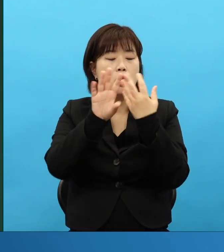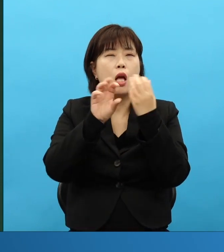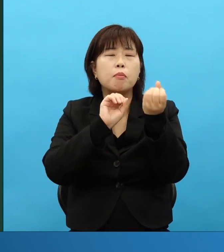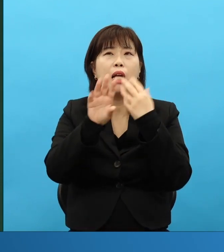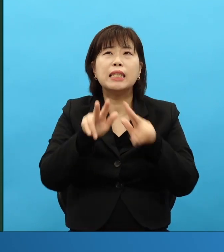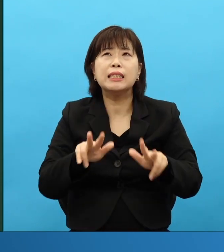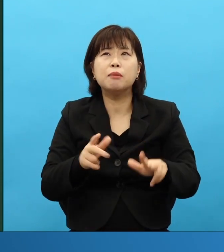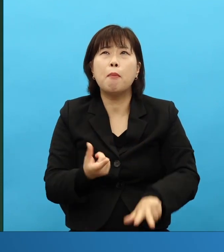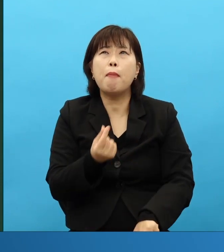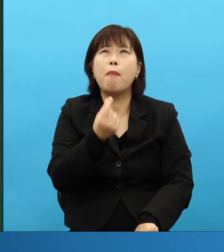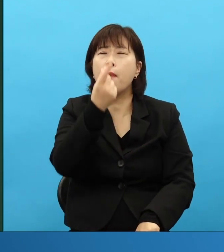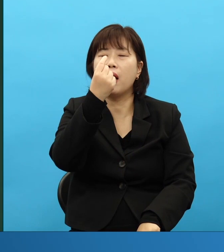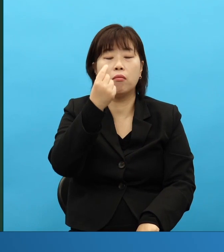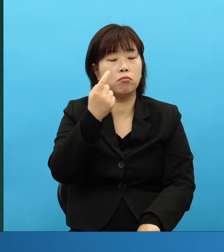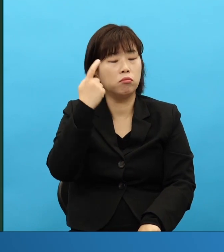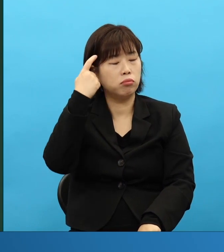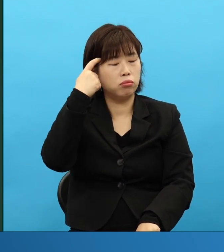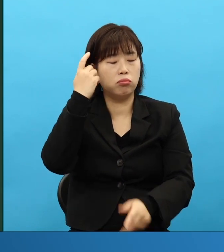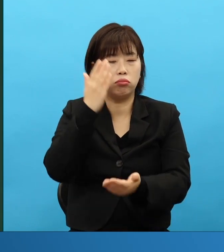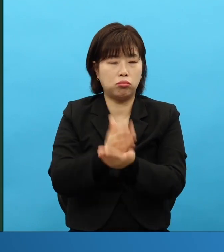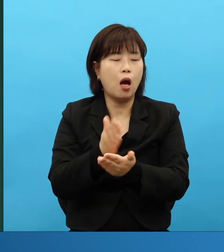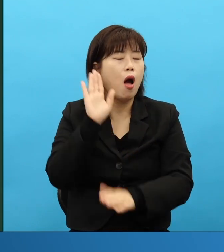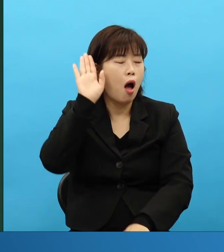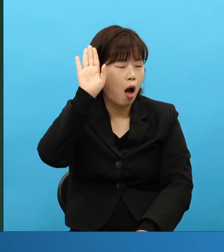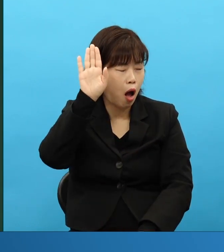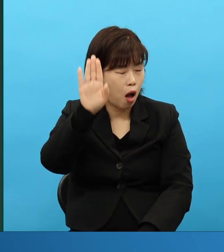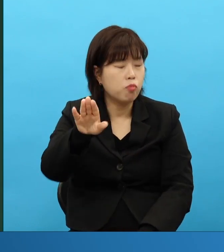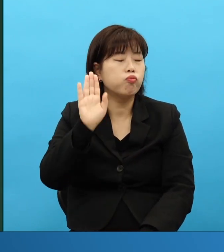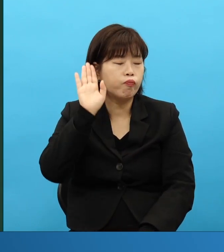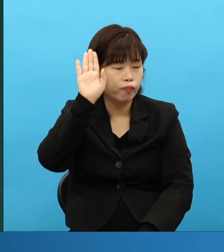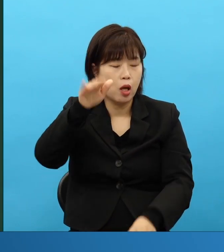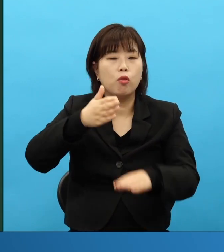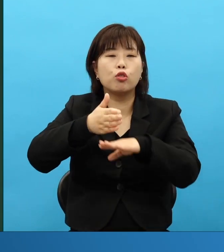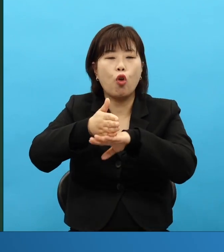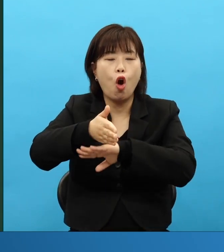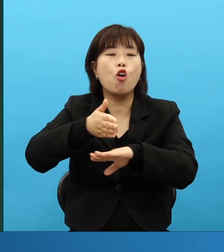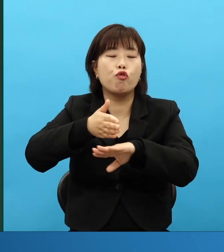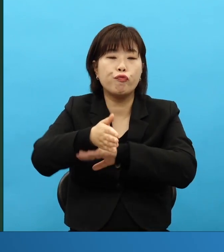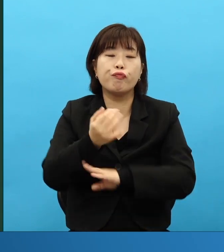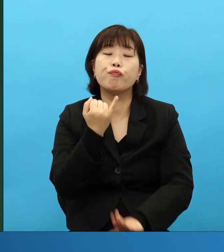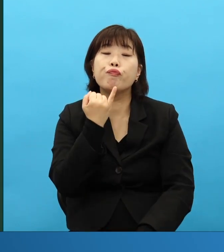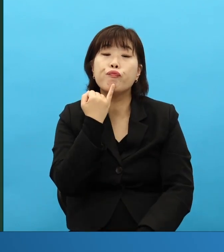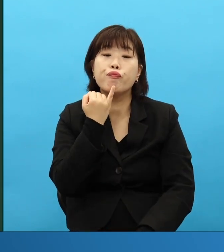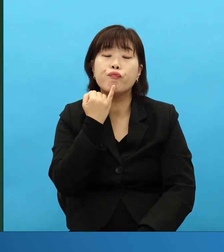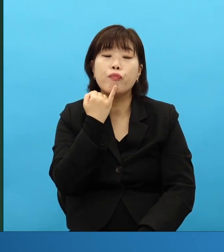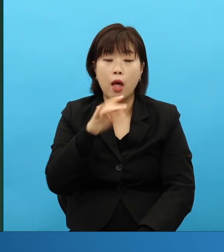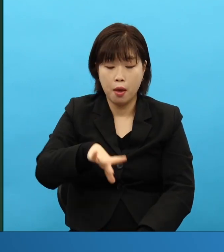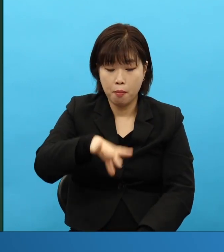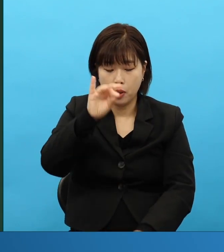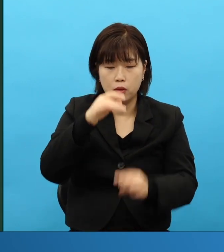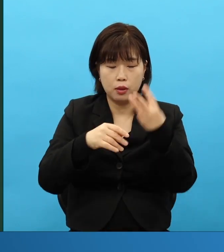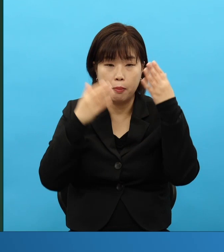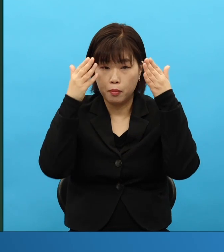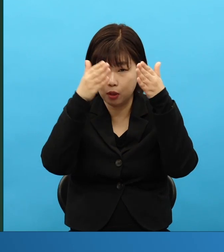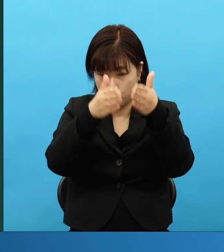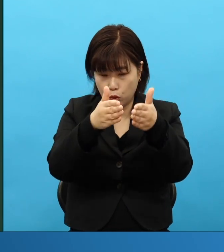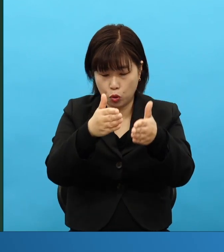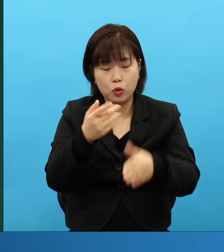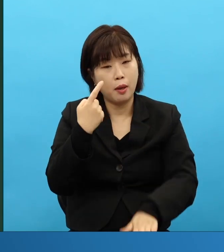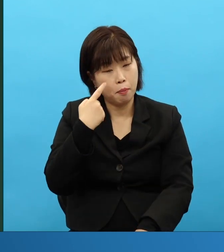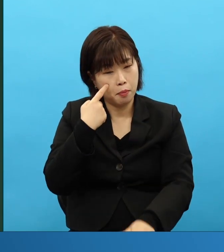remnants, that comes later on. 그래서 실제 이게 만들어져야 되니까. And so you must make this the three settings. 3세팅. The three